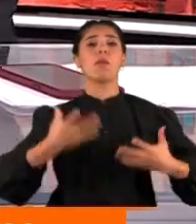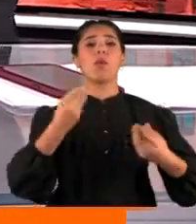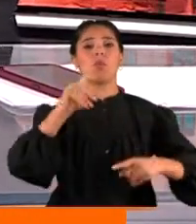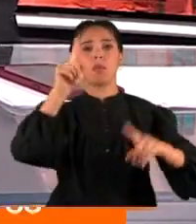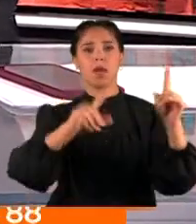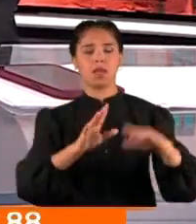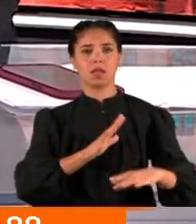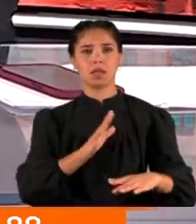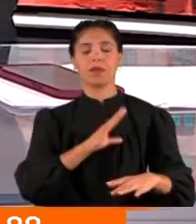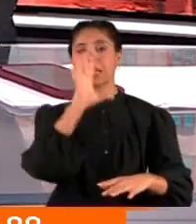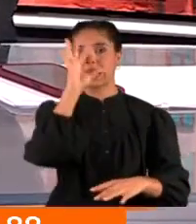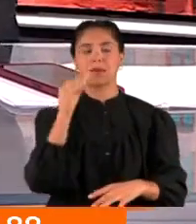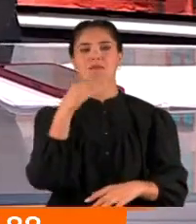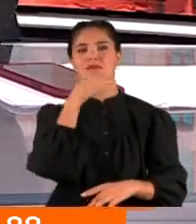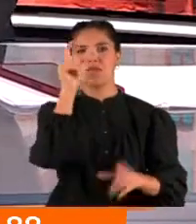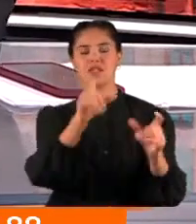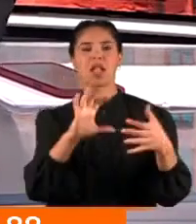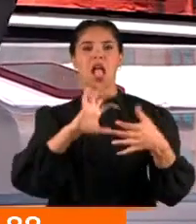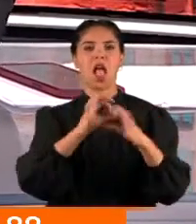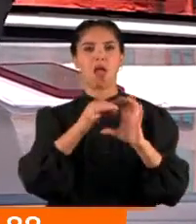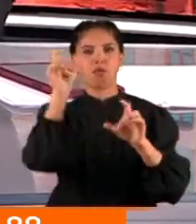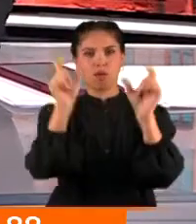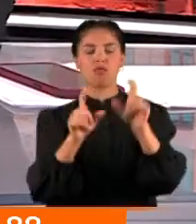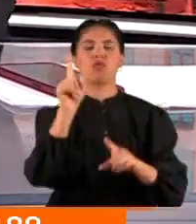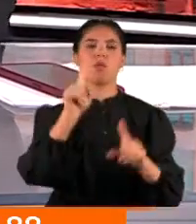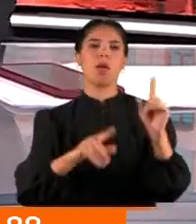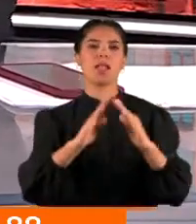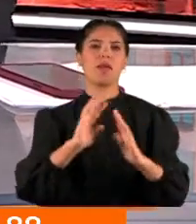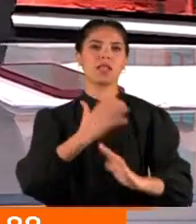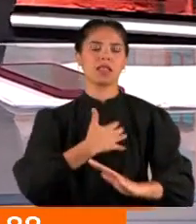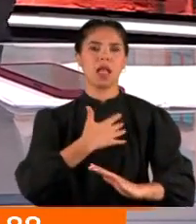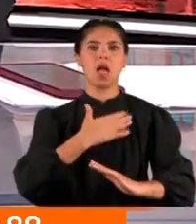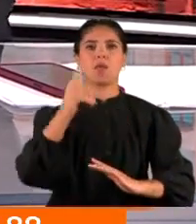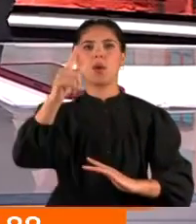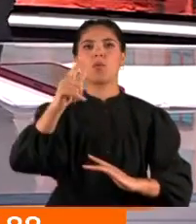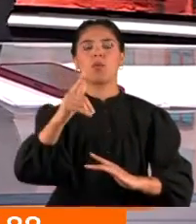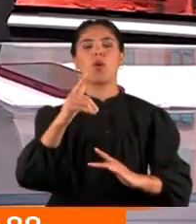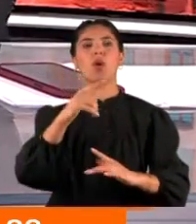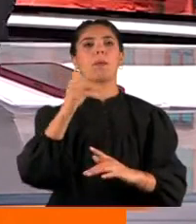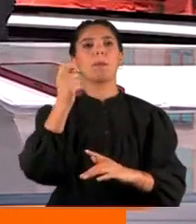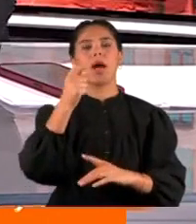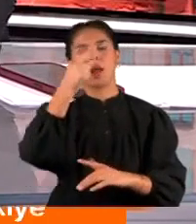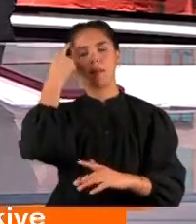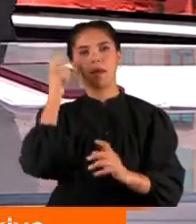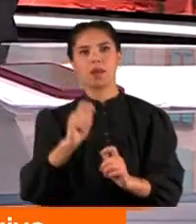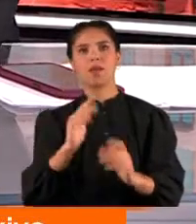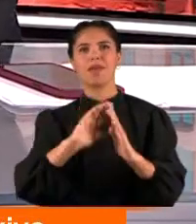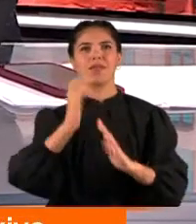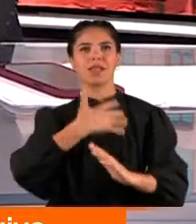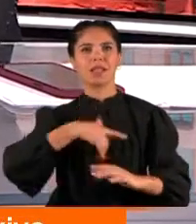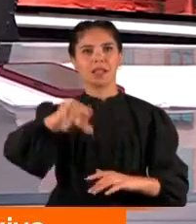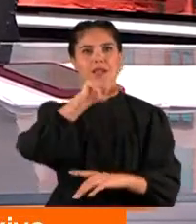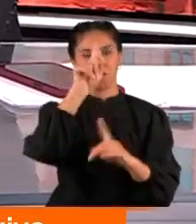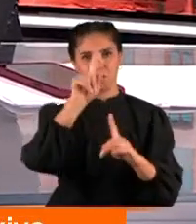var tabii. Fırsatçılar, emlakçılar da var aralarında, ev sahipleri de sem taban fiyat belirliyorlar. Ev sahiplerine tabii başta